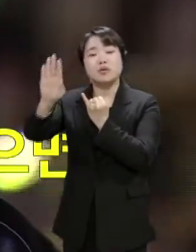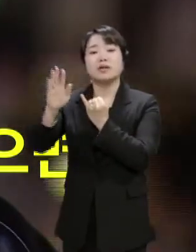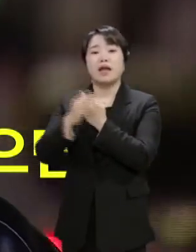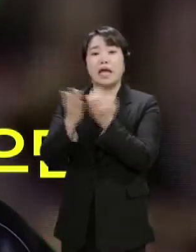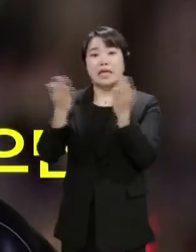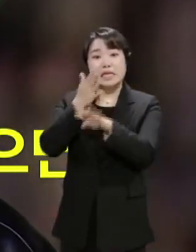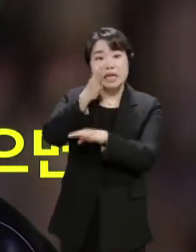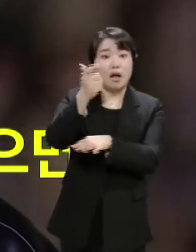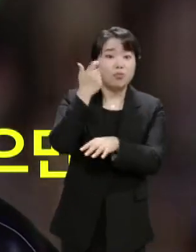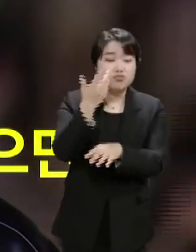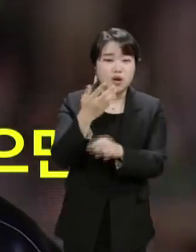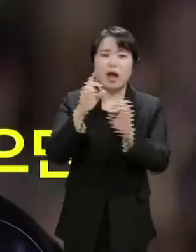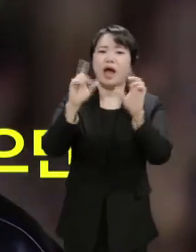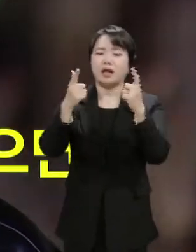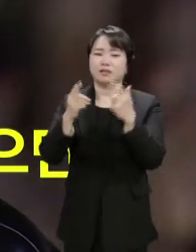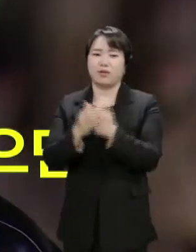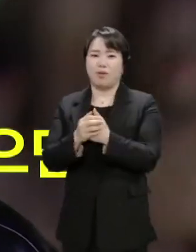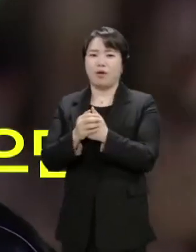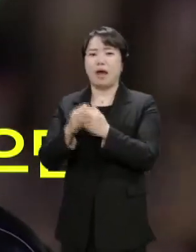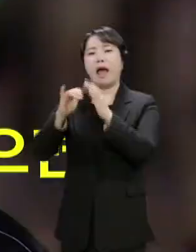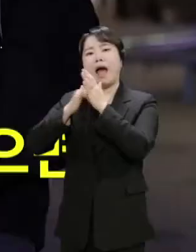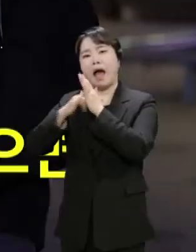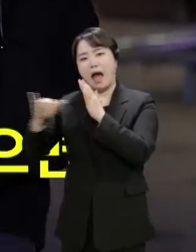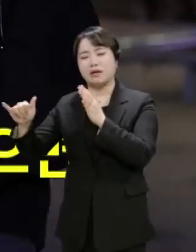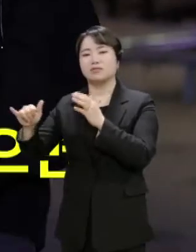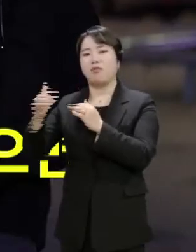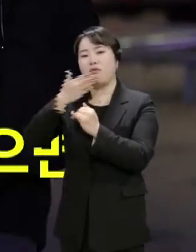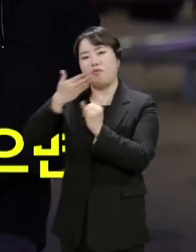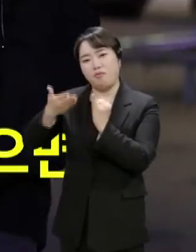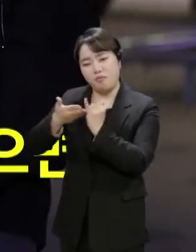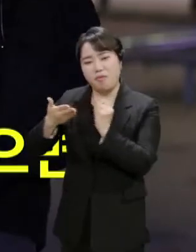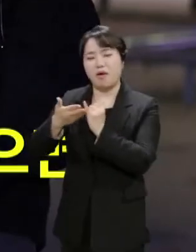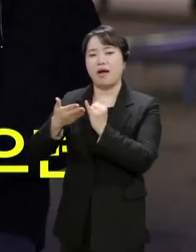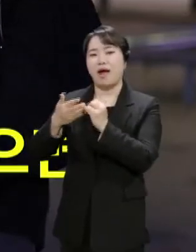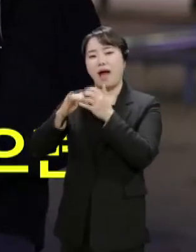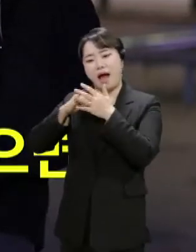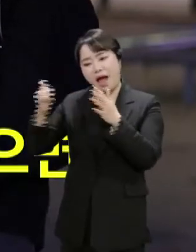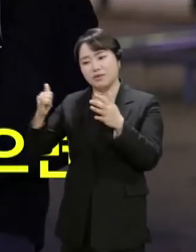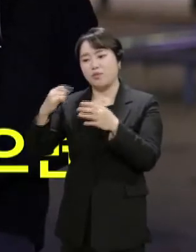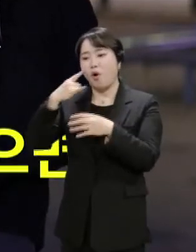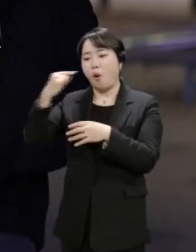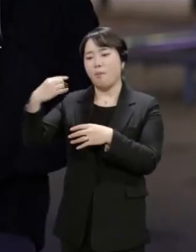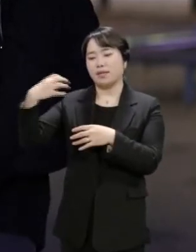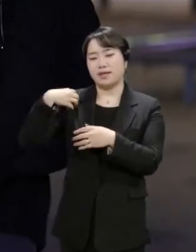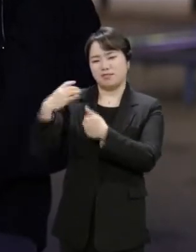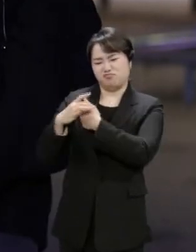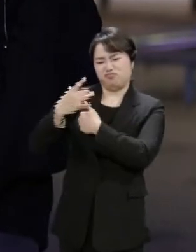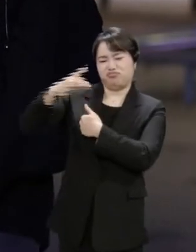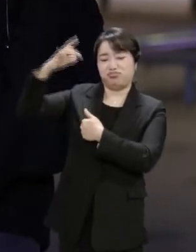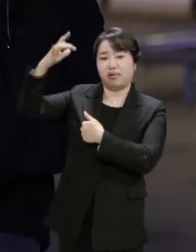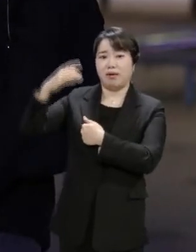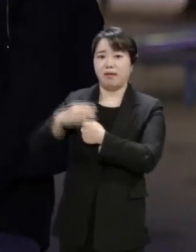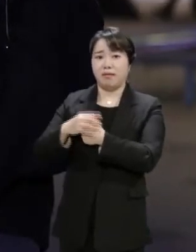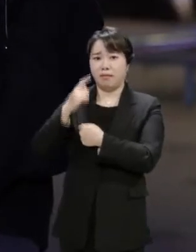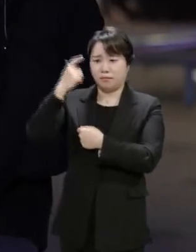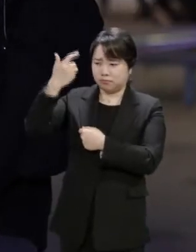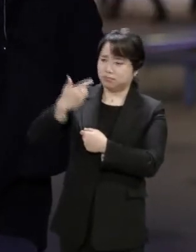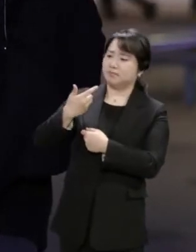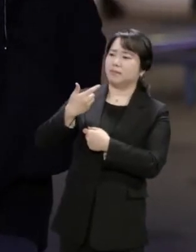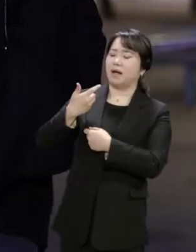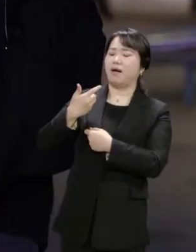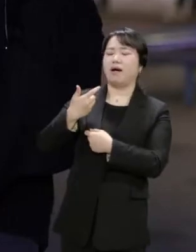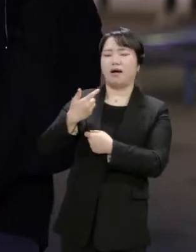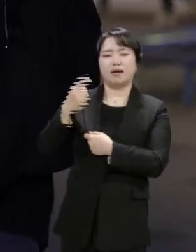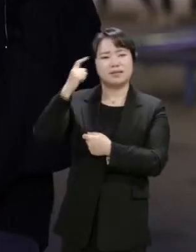커리어적인 면보다 뭔가 가족에서 어머니가 가지는 것들에 대한 많은 기대를 받는 거에 대해서 그런 거가